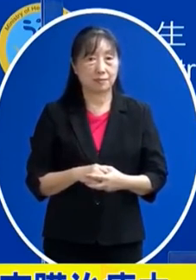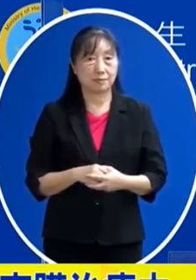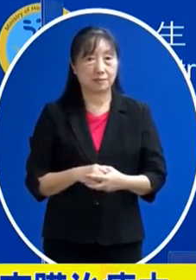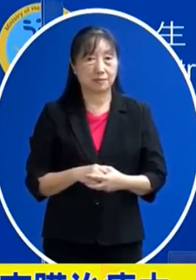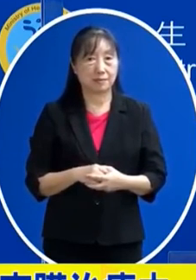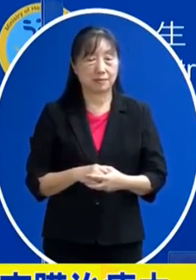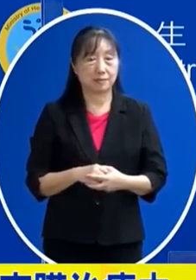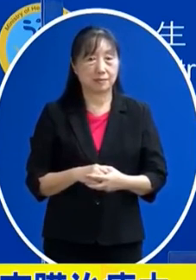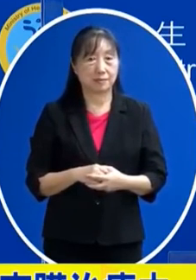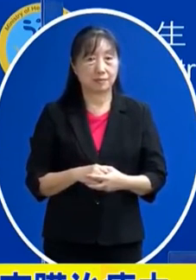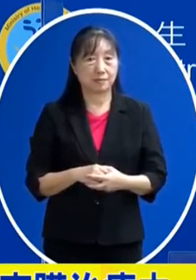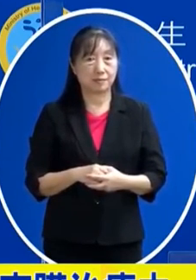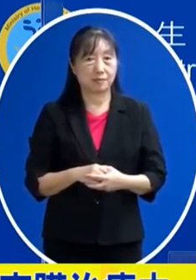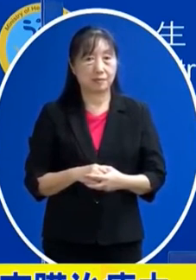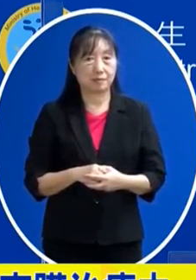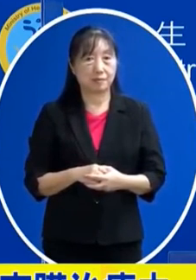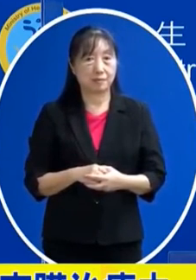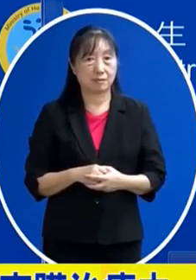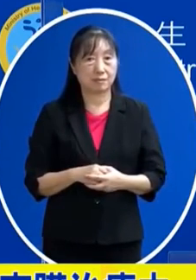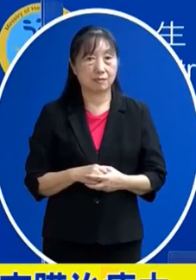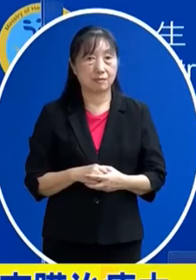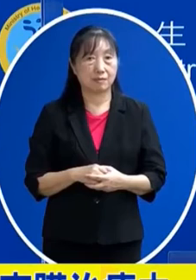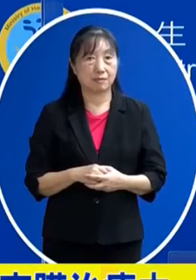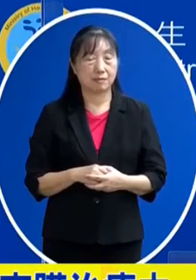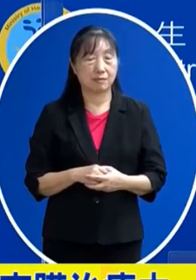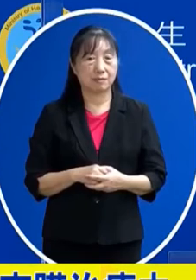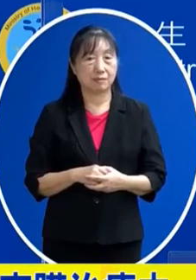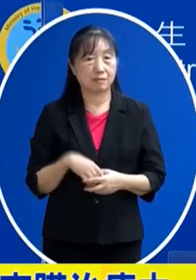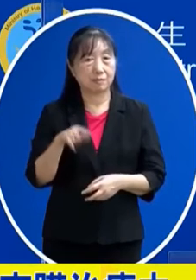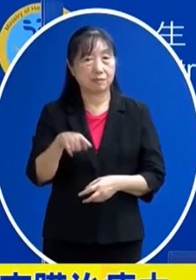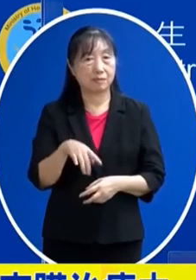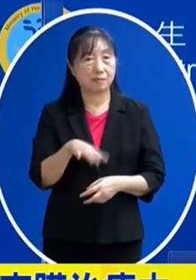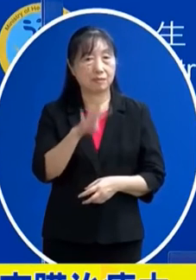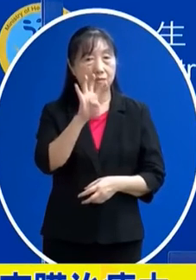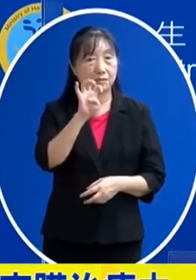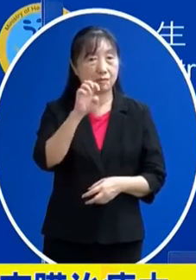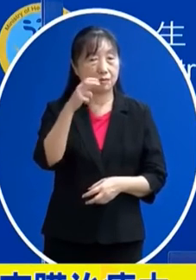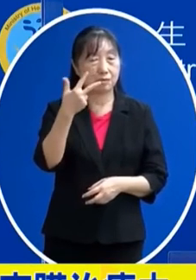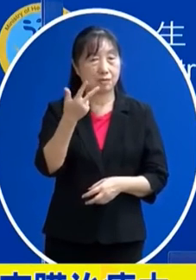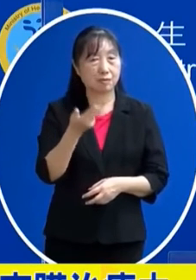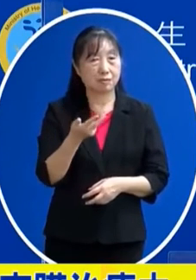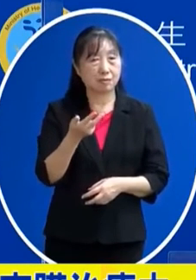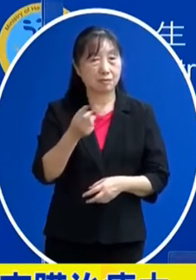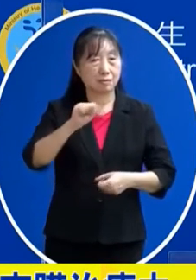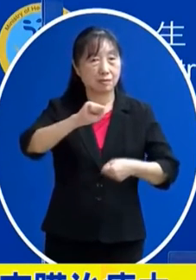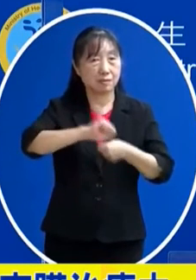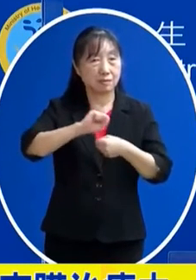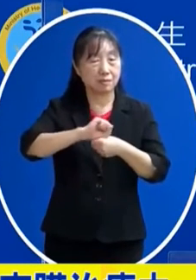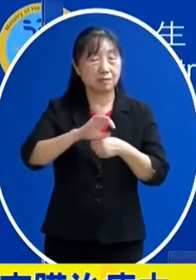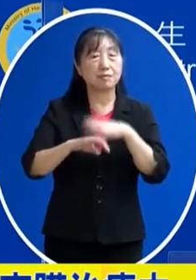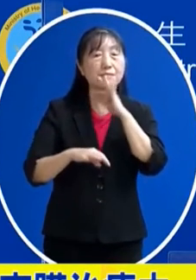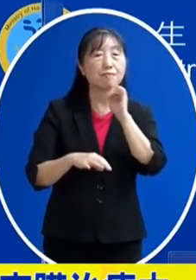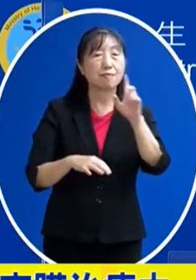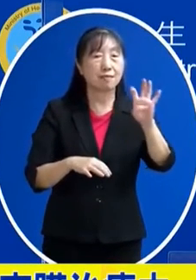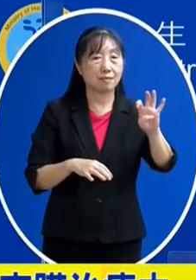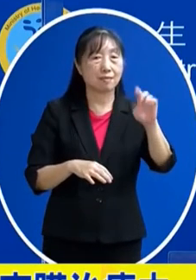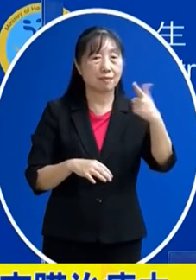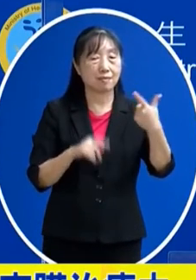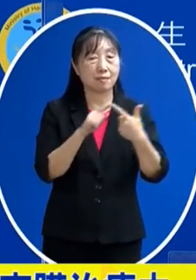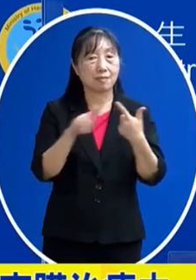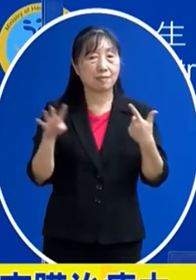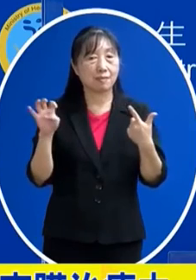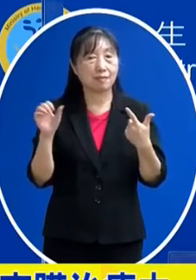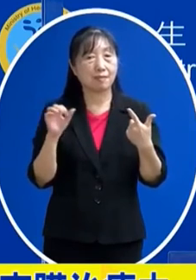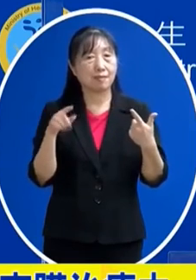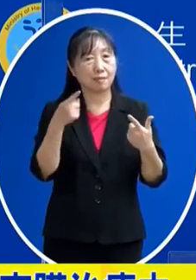有关这个就是47岁以上，这个加开46到45岁的部分，哈，